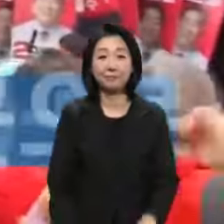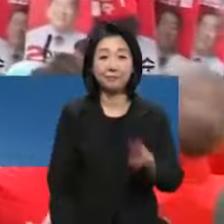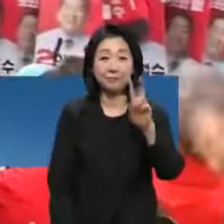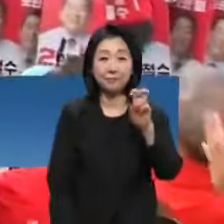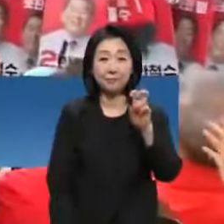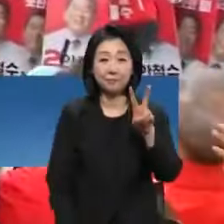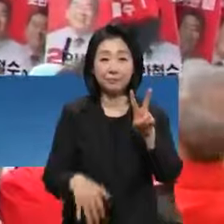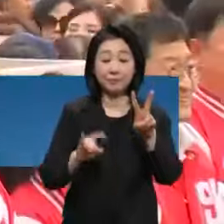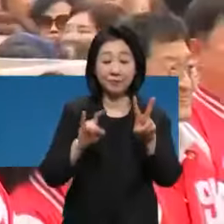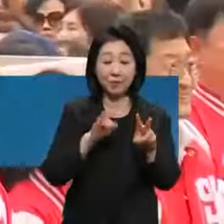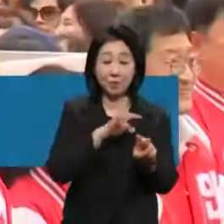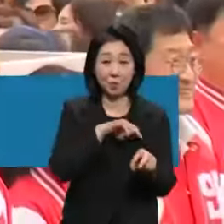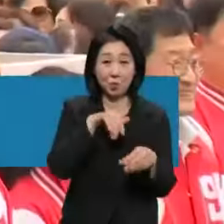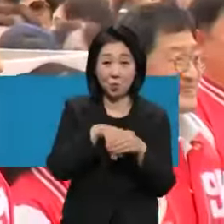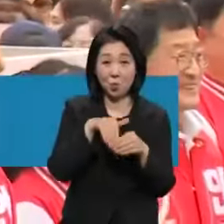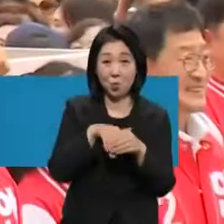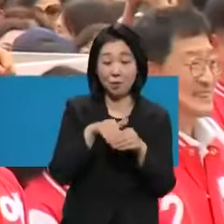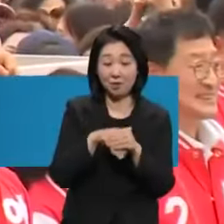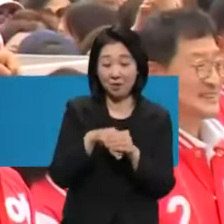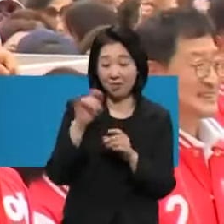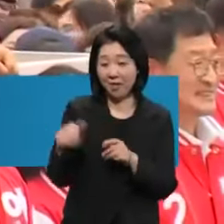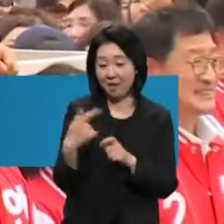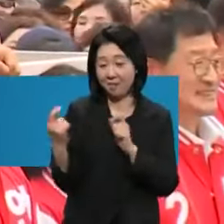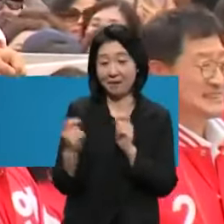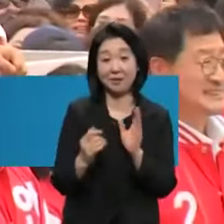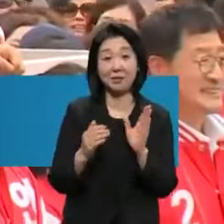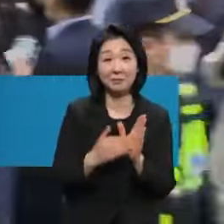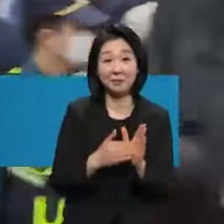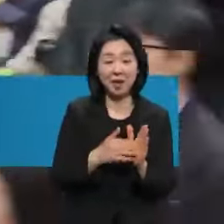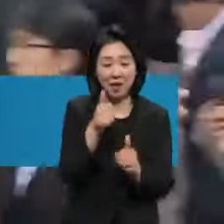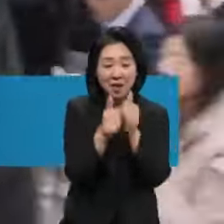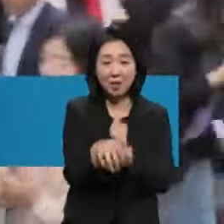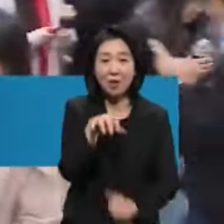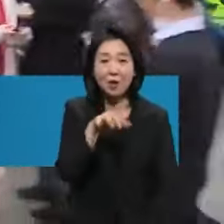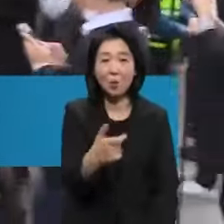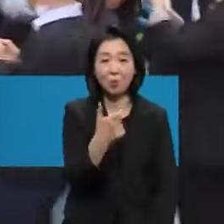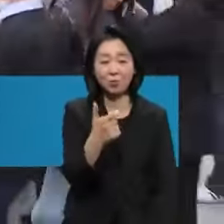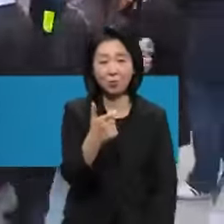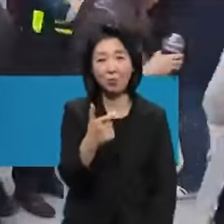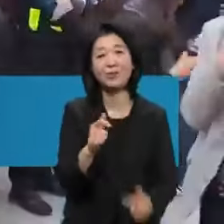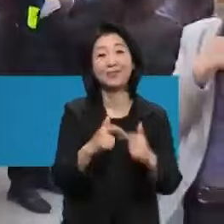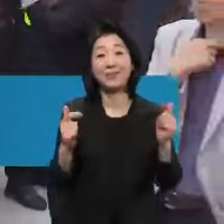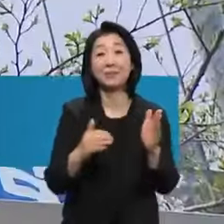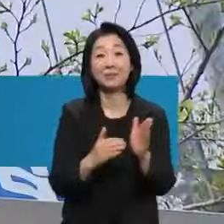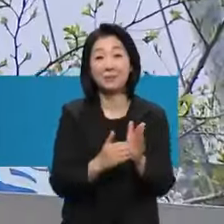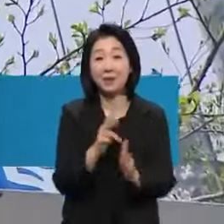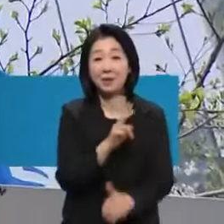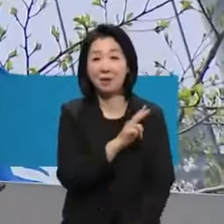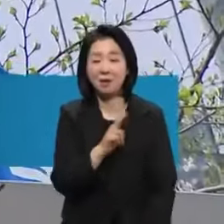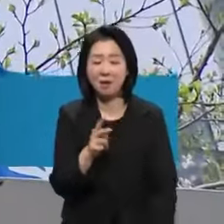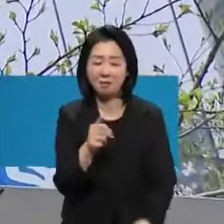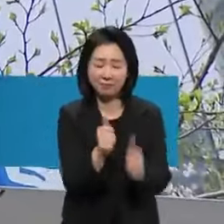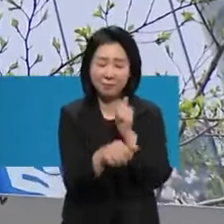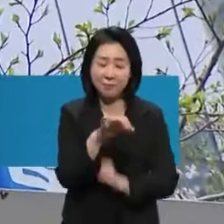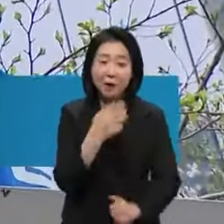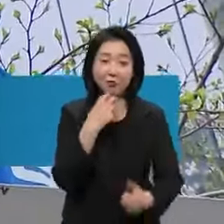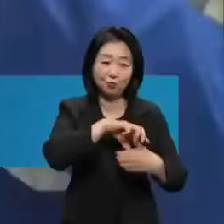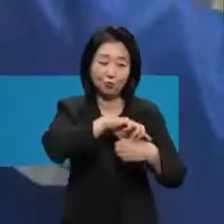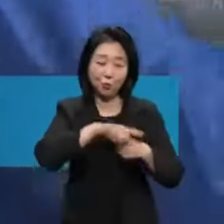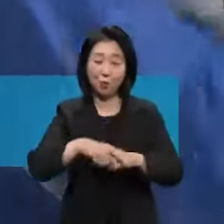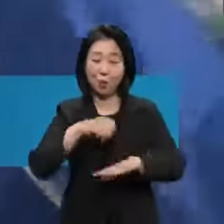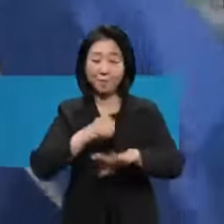22대 총선이 하루 앞으로 다가왔습니다. 여야가 분석한 경합제 60곳으로 늘었습니다. 여야는 최대 격전지인 수도권에서